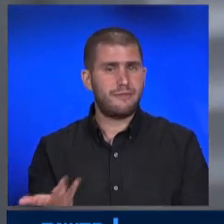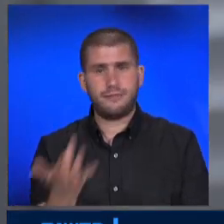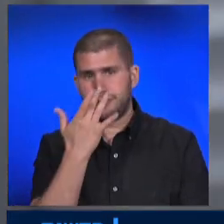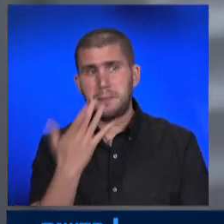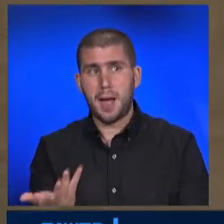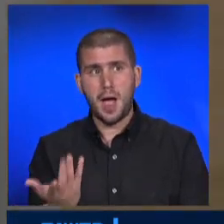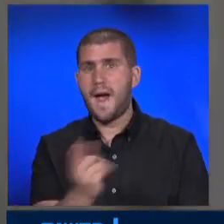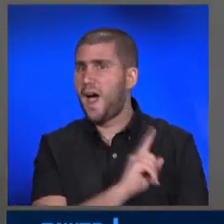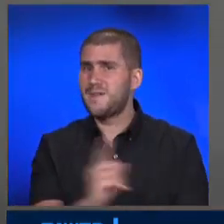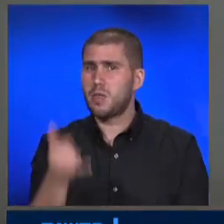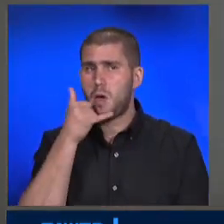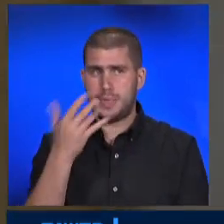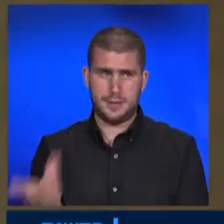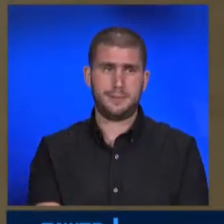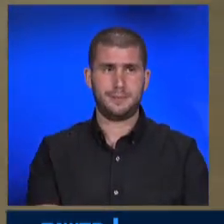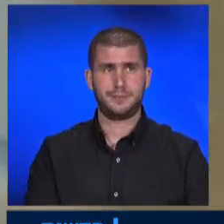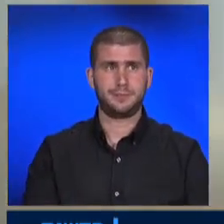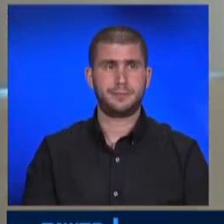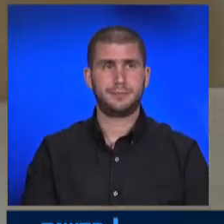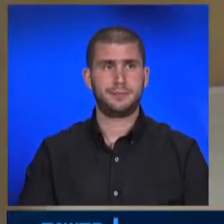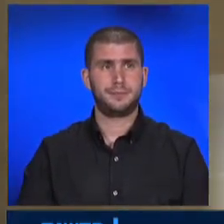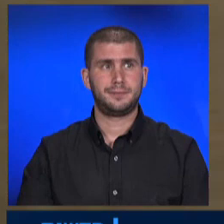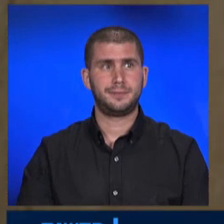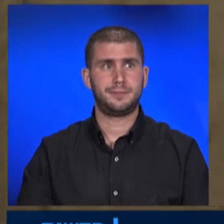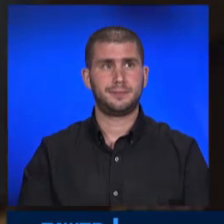אף אחד לא יענה לי. אני מחפשת שימון אייזנברג. אה, אוקיי. אני